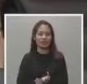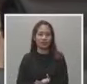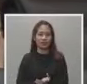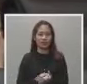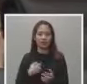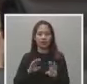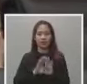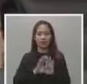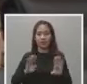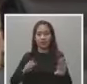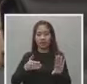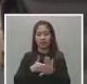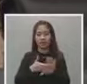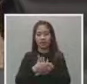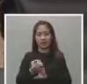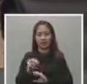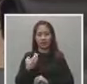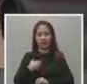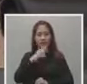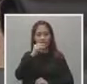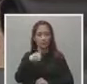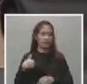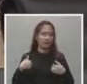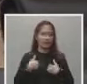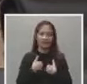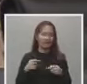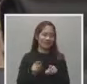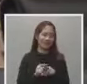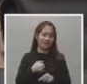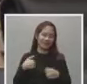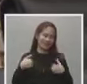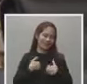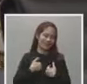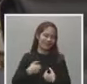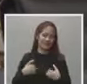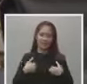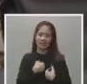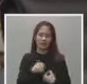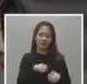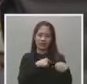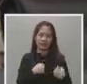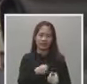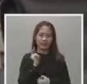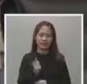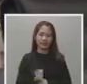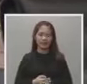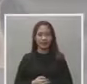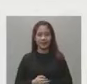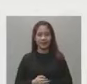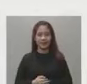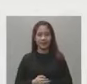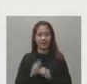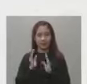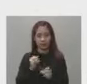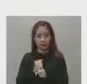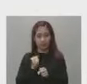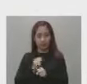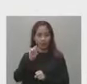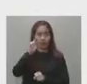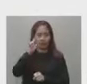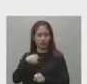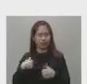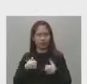ปิดสไลด์ถัดไปท่านประธานเนี่ยผมพูดไปผมก็เหนื่อยใจนะเหนื่อยใจจริงๆเจ้าหน้าที่ผมอยู่ข้างบนก็เหนื่อยใจเ